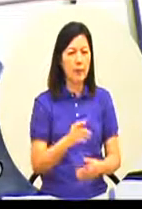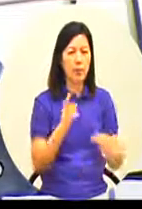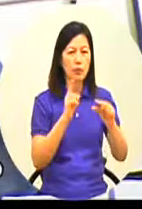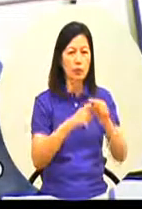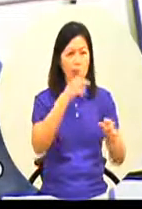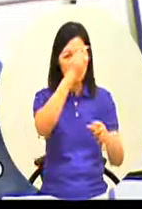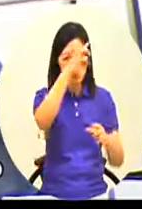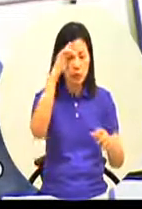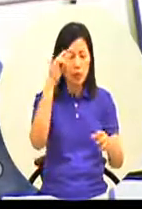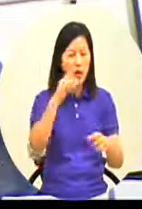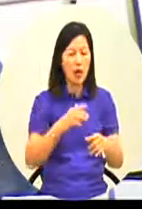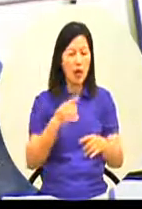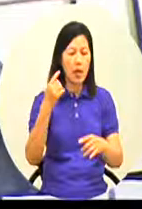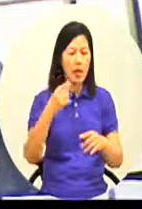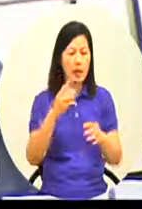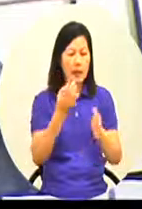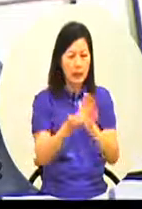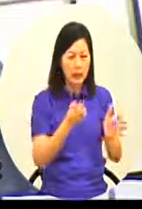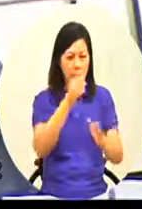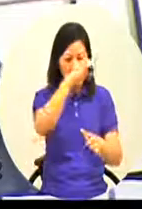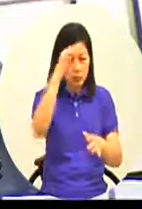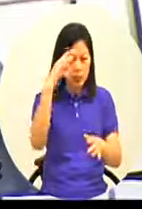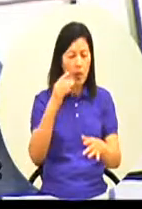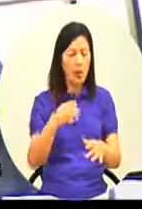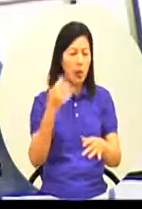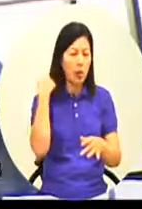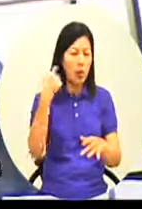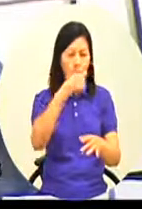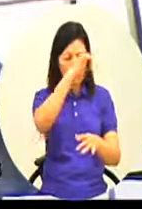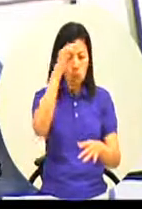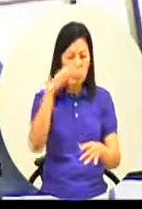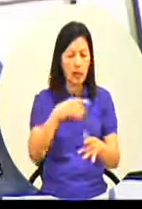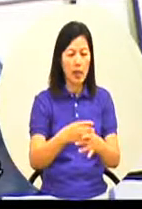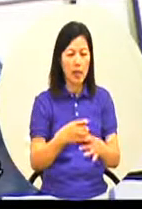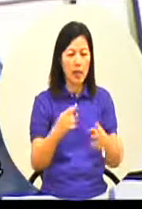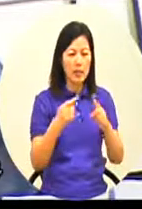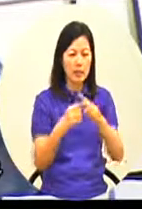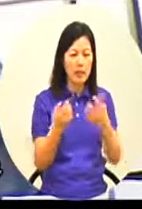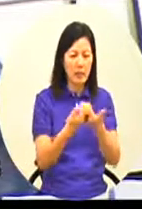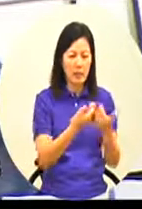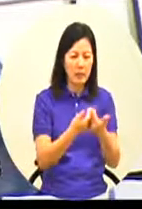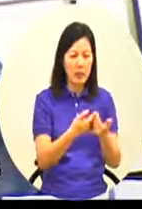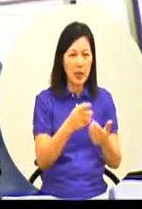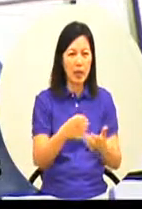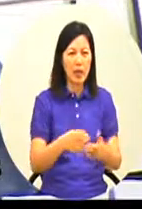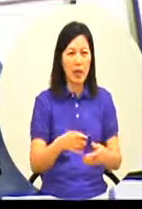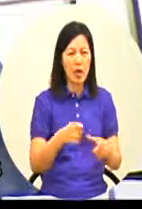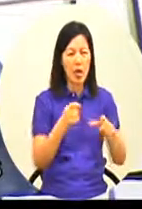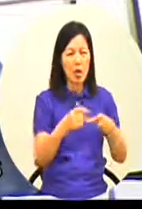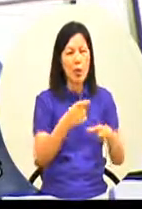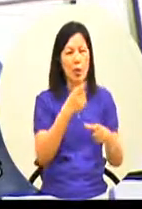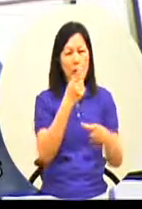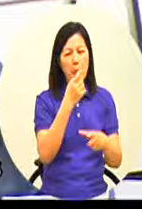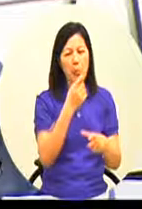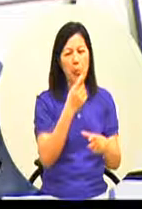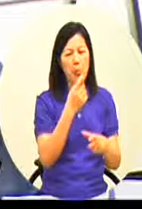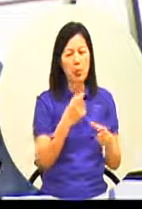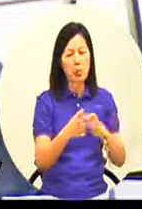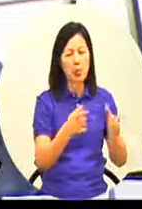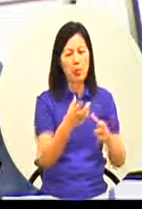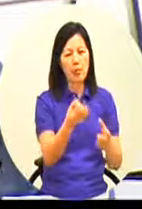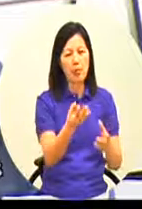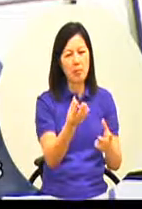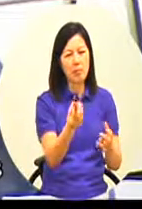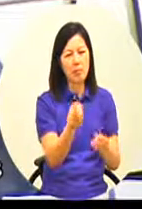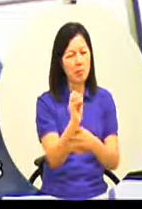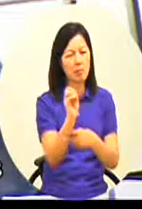前庄还有后庄，这人口度那么密集的地方，连一个公园都没有。